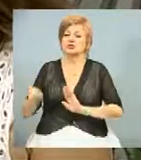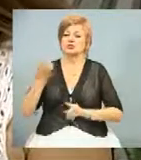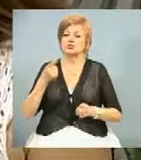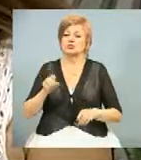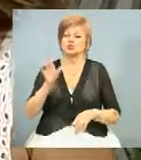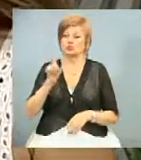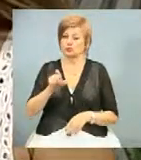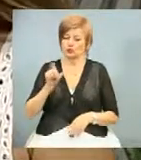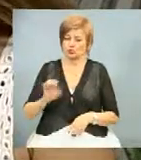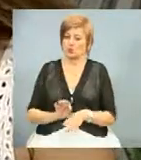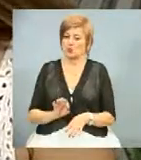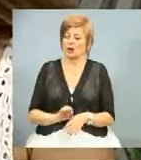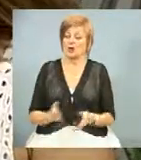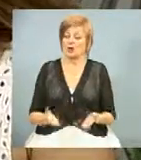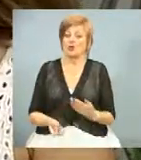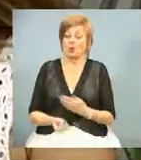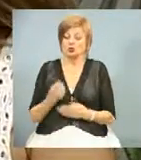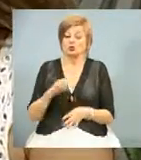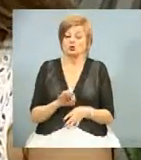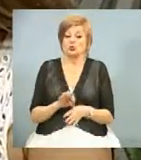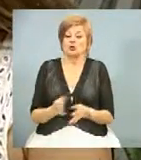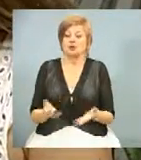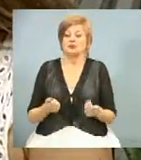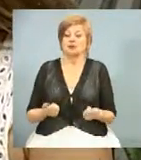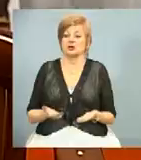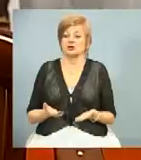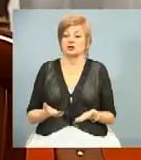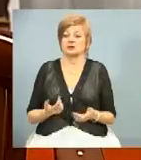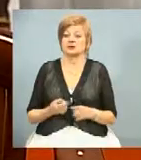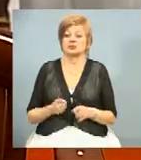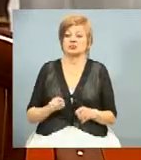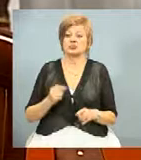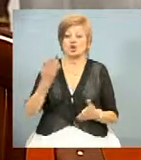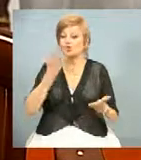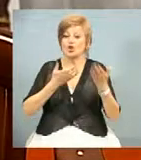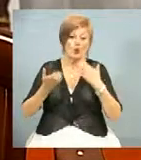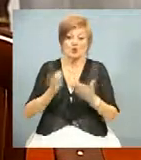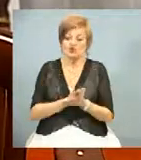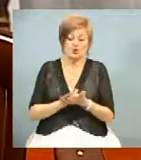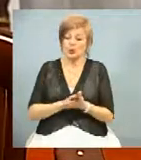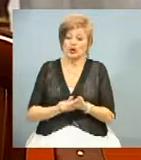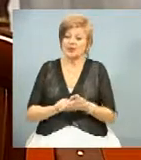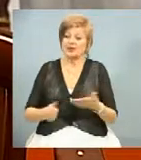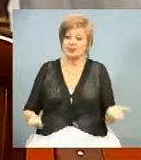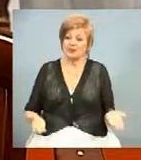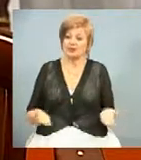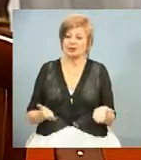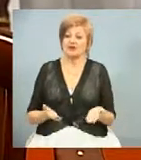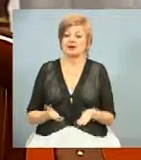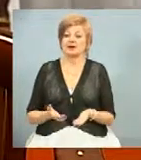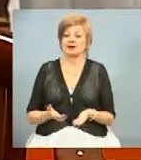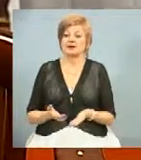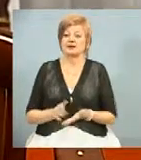взагалі хворіли? От звідки брались ті хвороби? Тому що вони не милися. Це вони